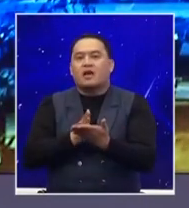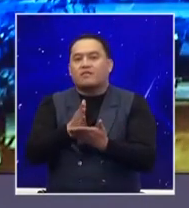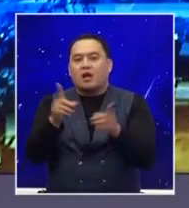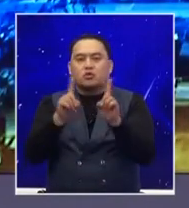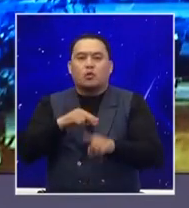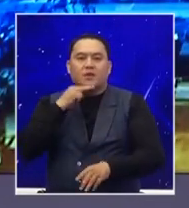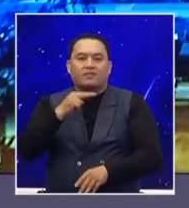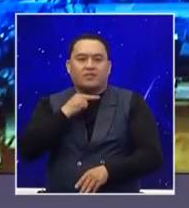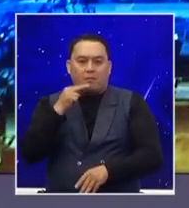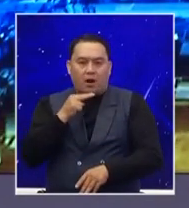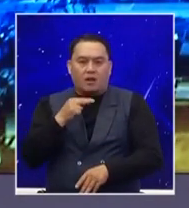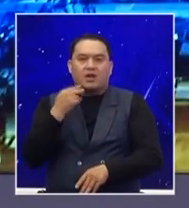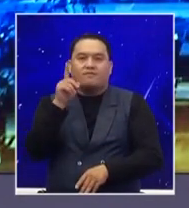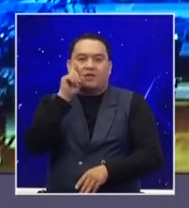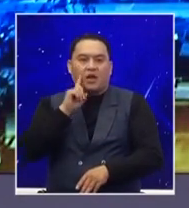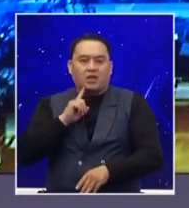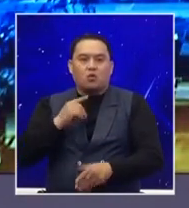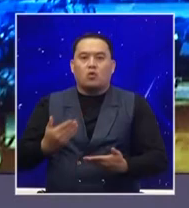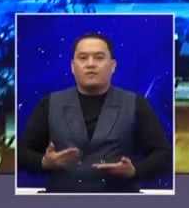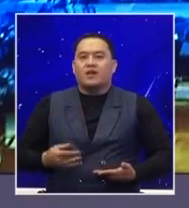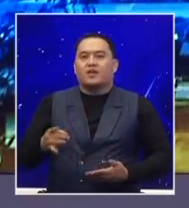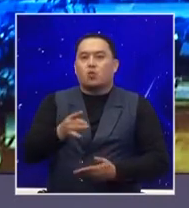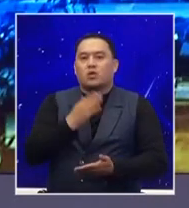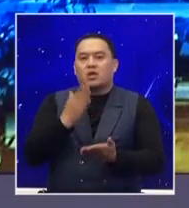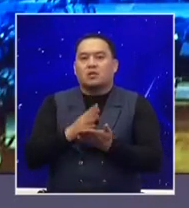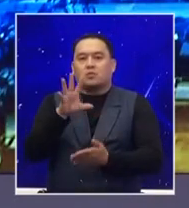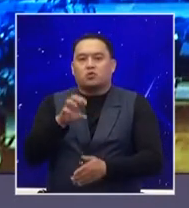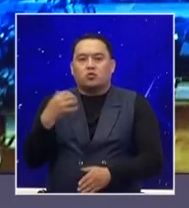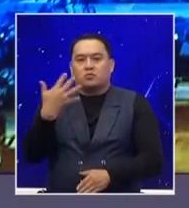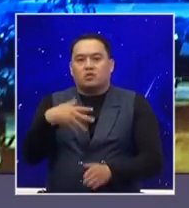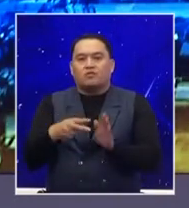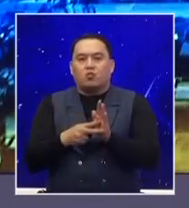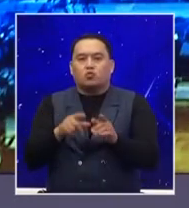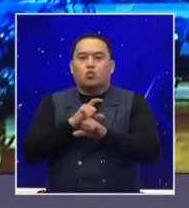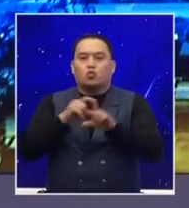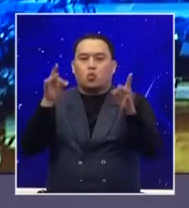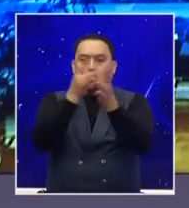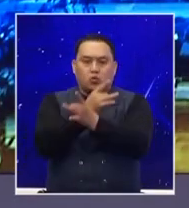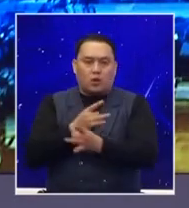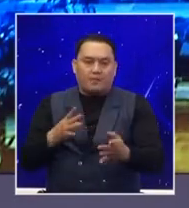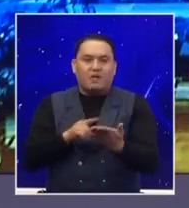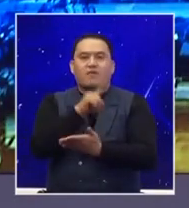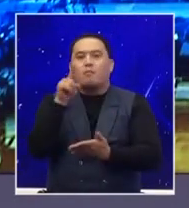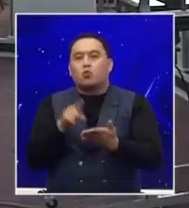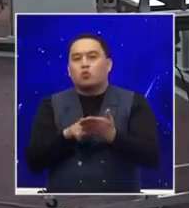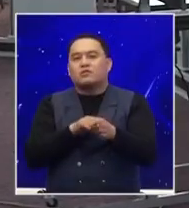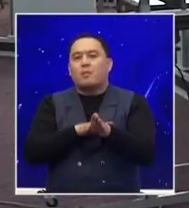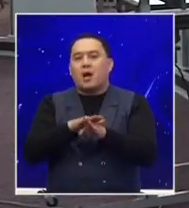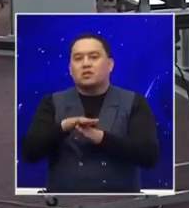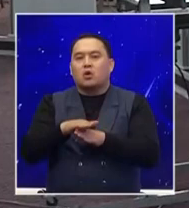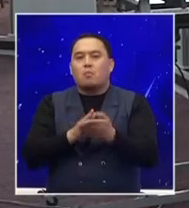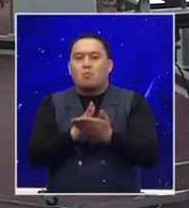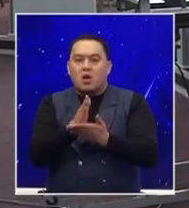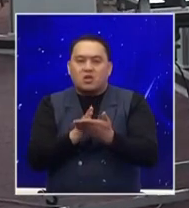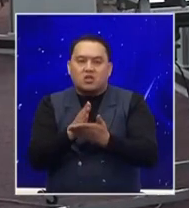уделяется особое внимание, а для эффективного досуга в регионе действует 558 учреждений культуры. Вопросы реализации культурной